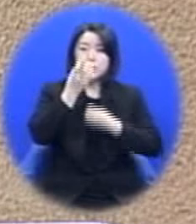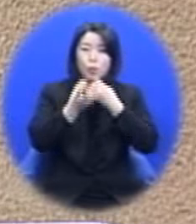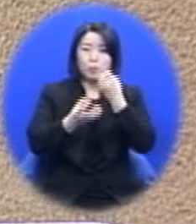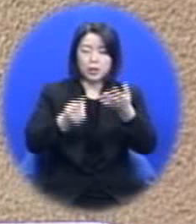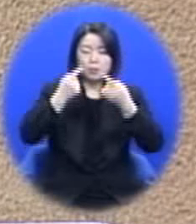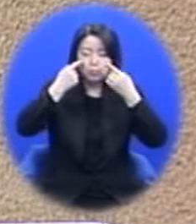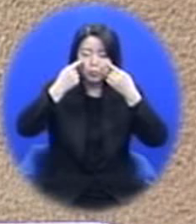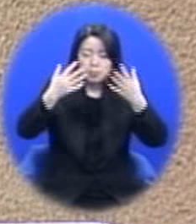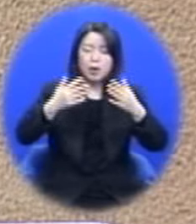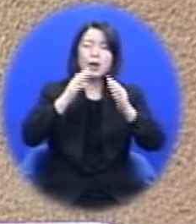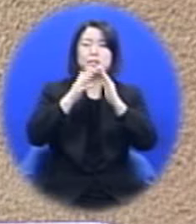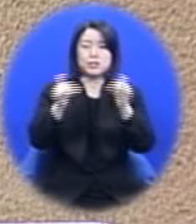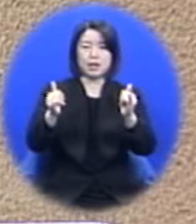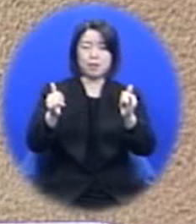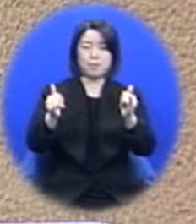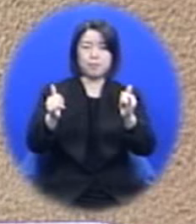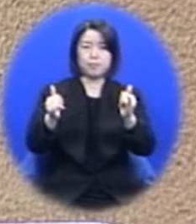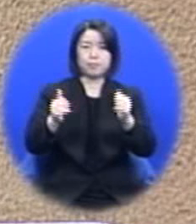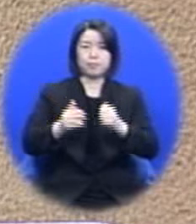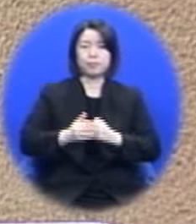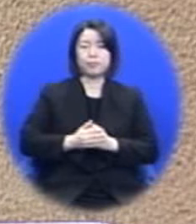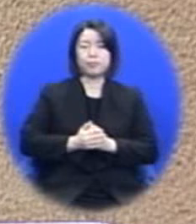성도,